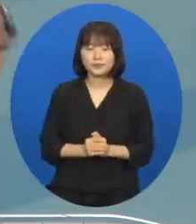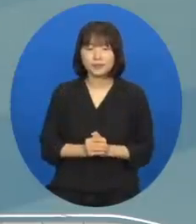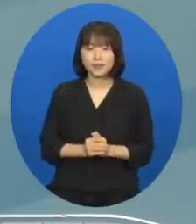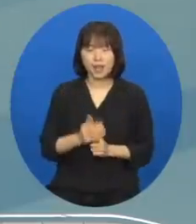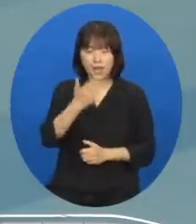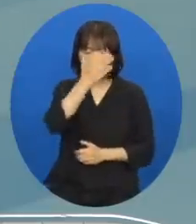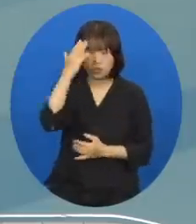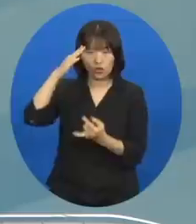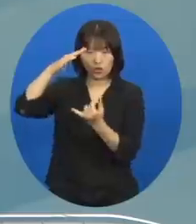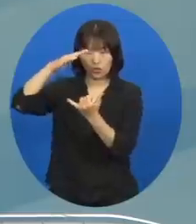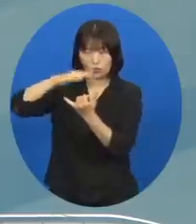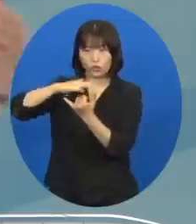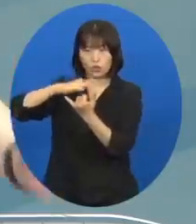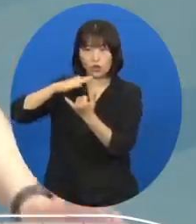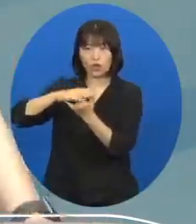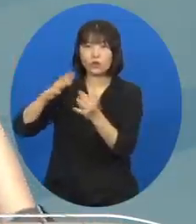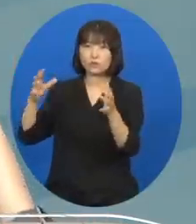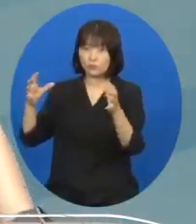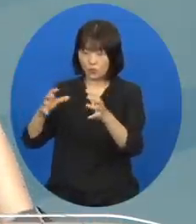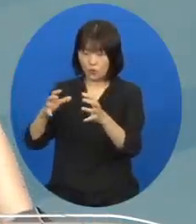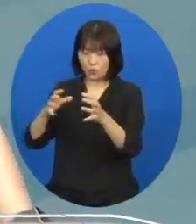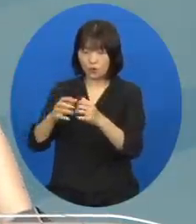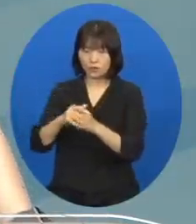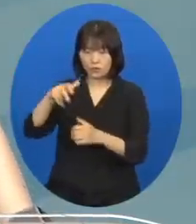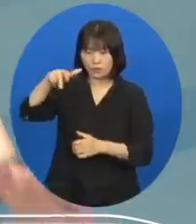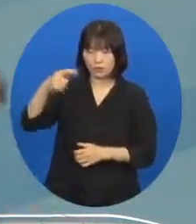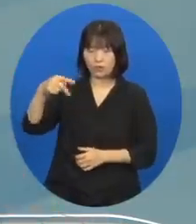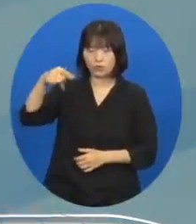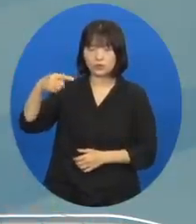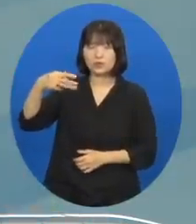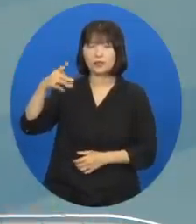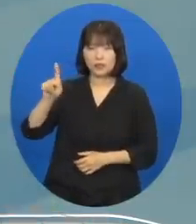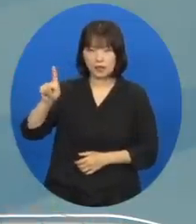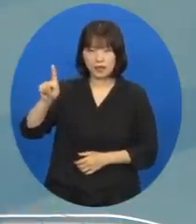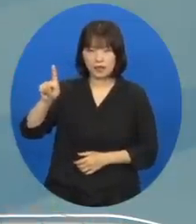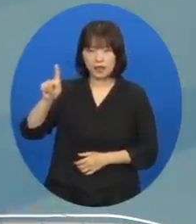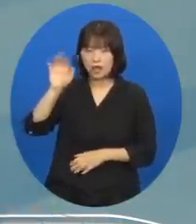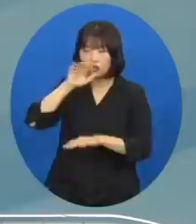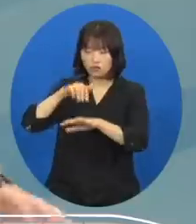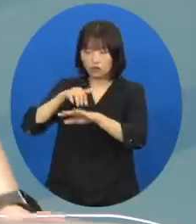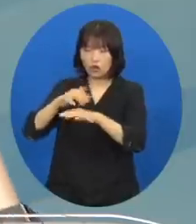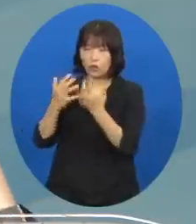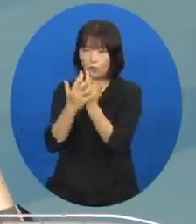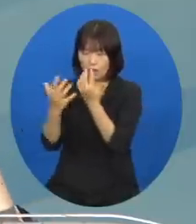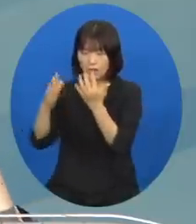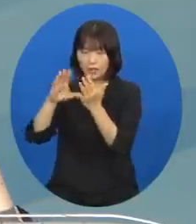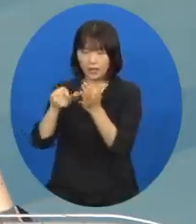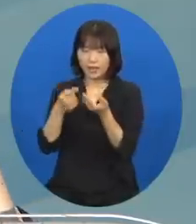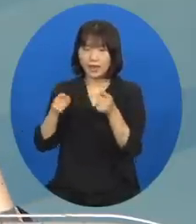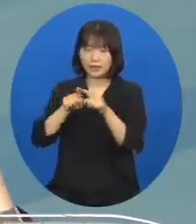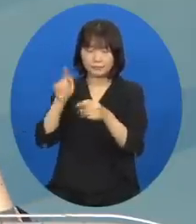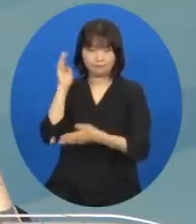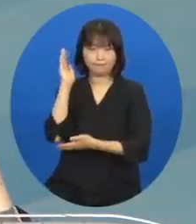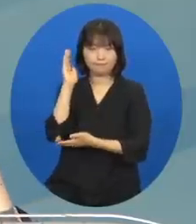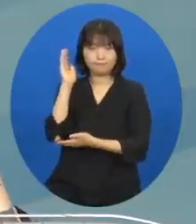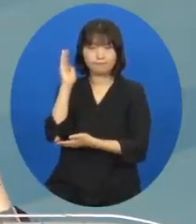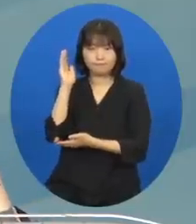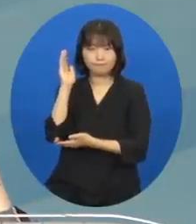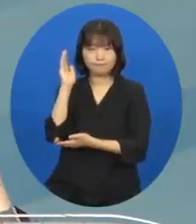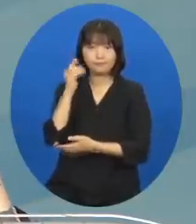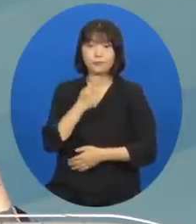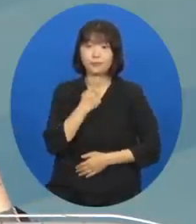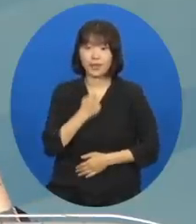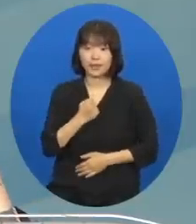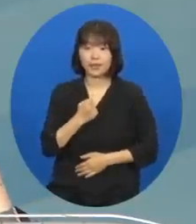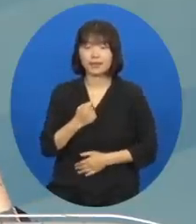청소년들 모인 유학생 수련회 코스타에 가서 함께 말씀을 전하는 일을 같이 갔었는데,